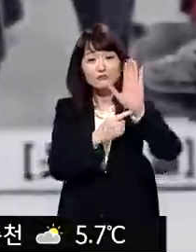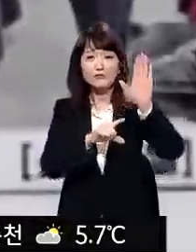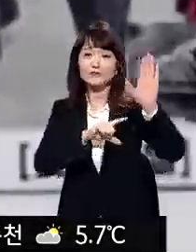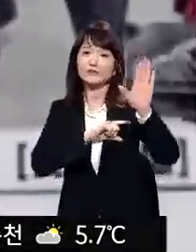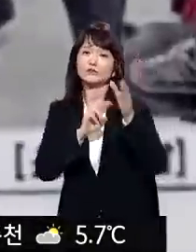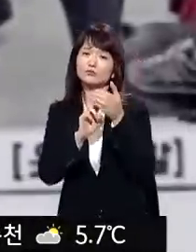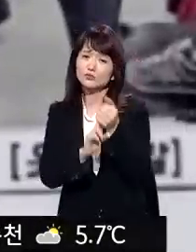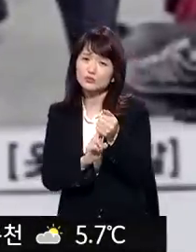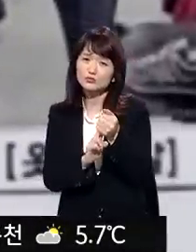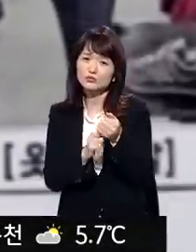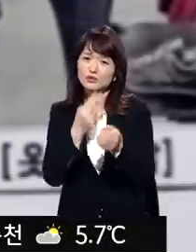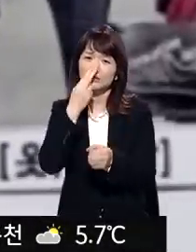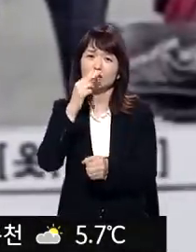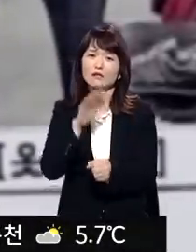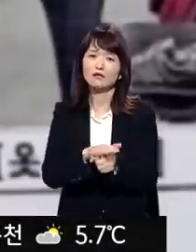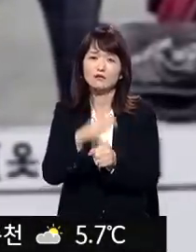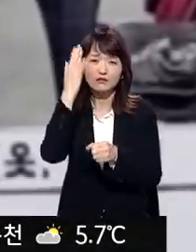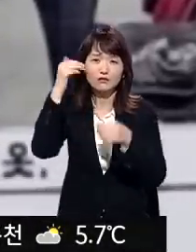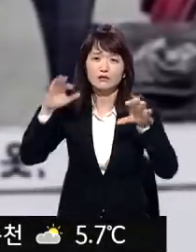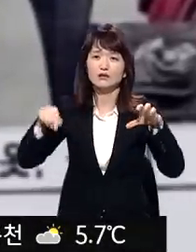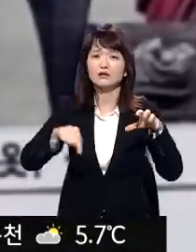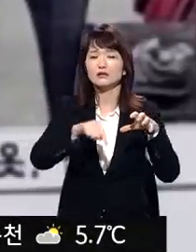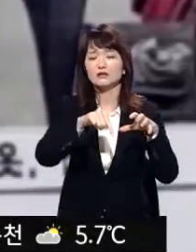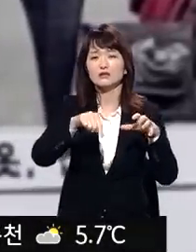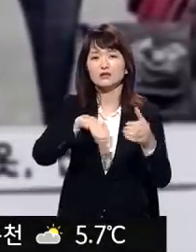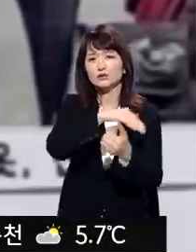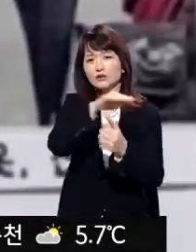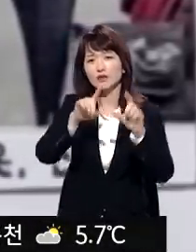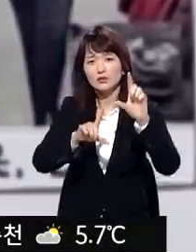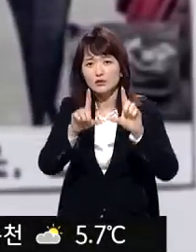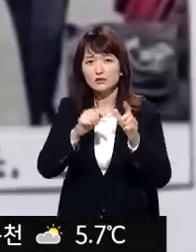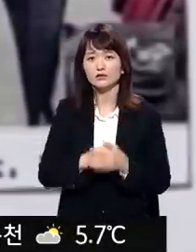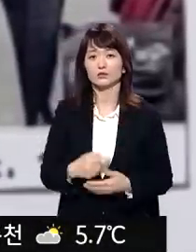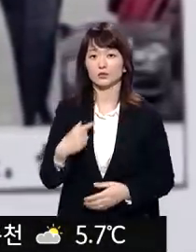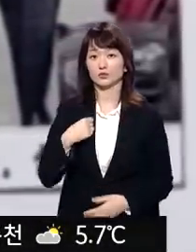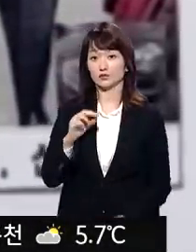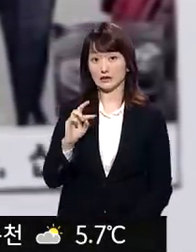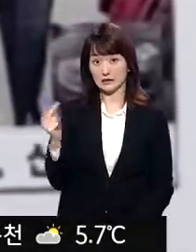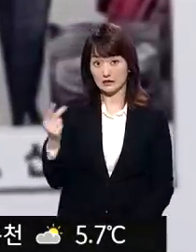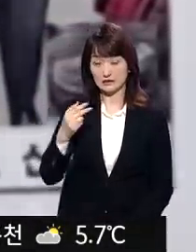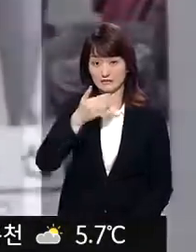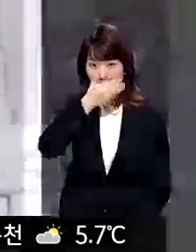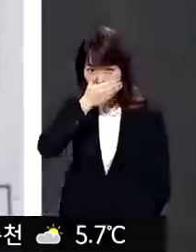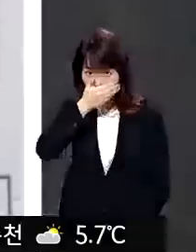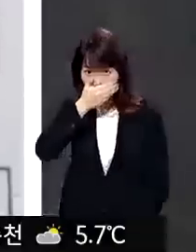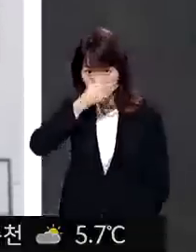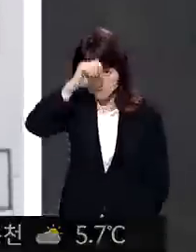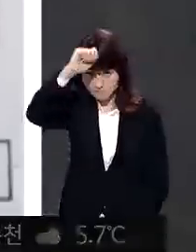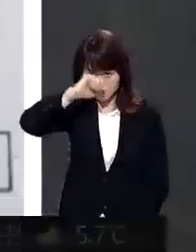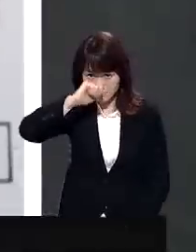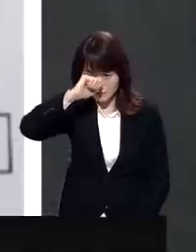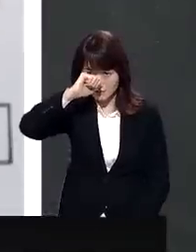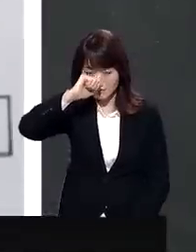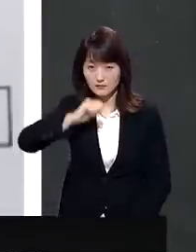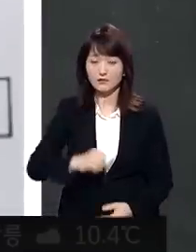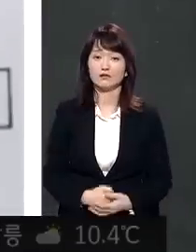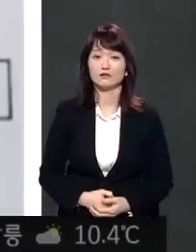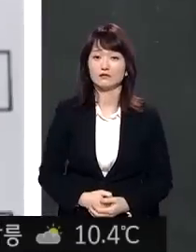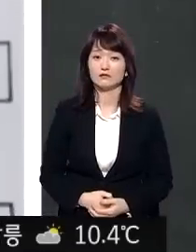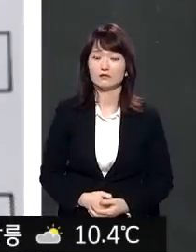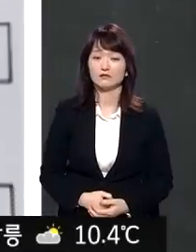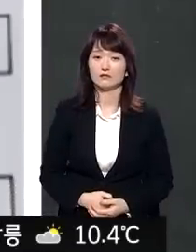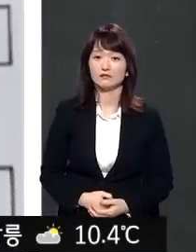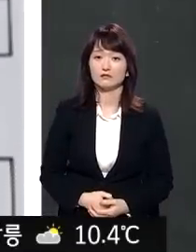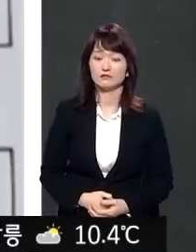이름은 공개하는 이 어처구니없는 대한민국의 현실. 만약에 옷 갈아입고 마스크 쓰고 모자 쓰면